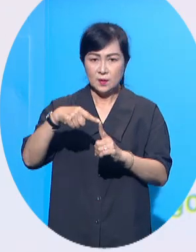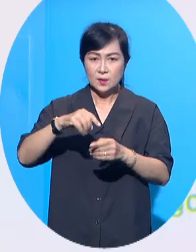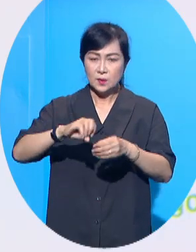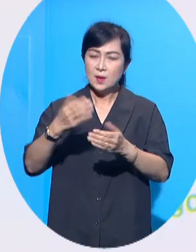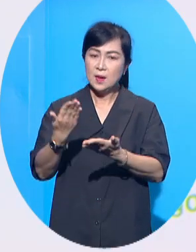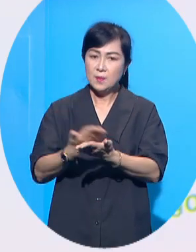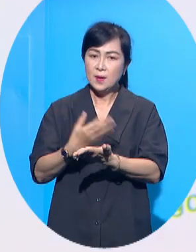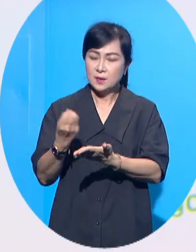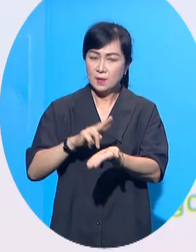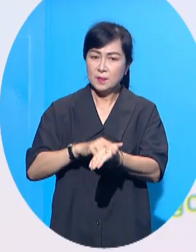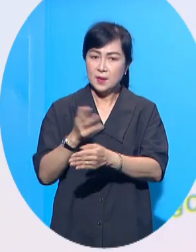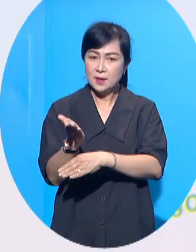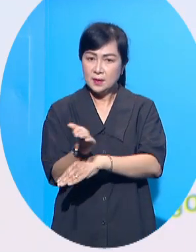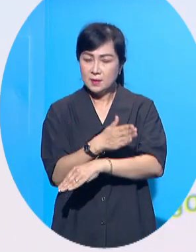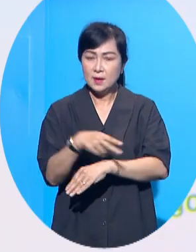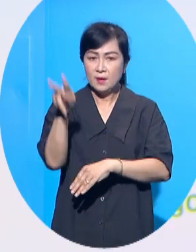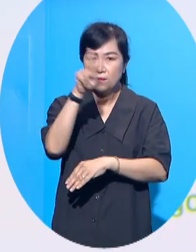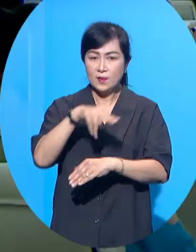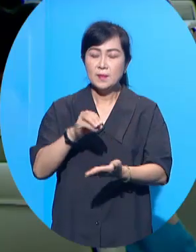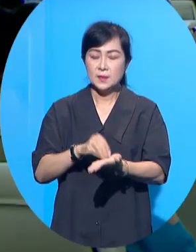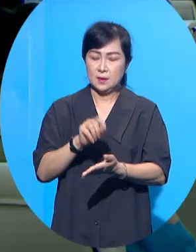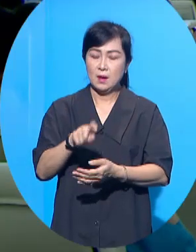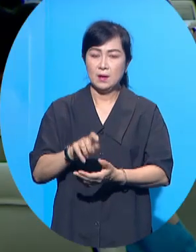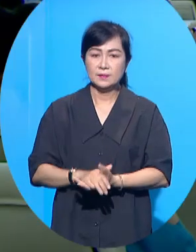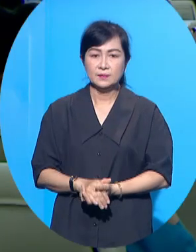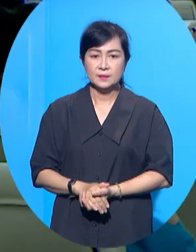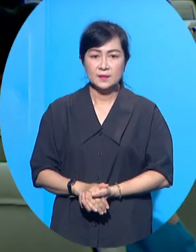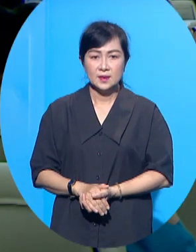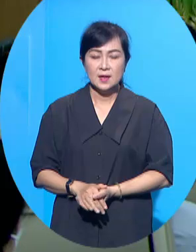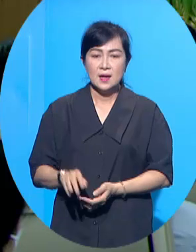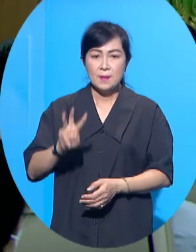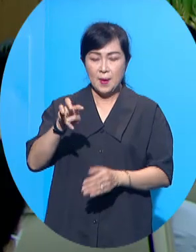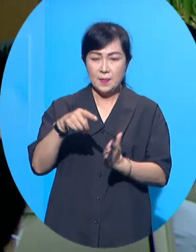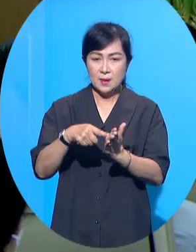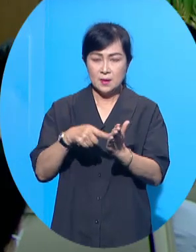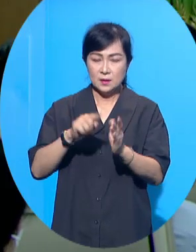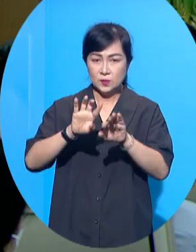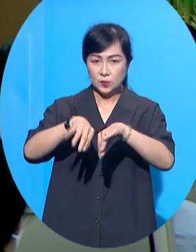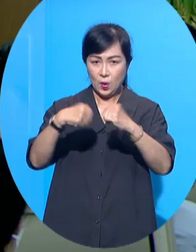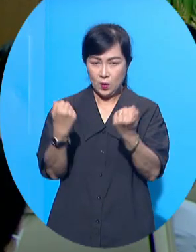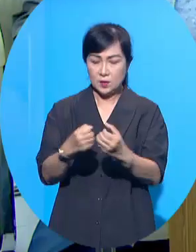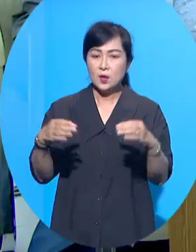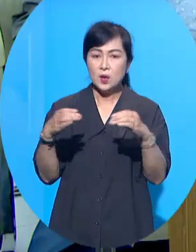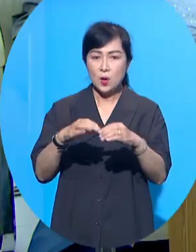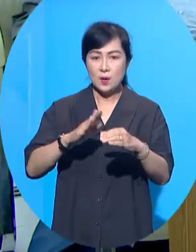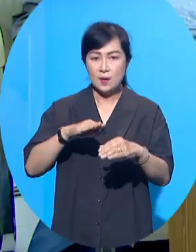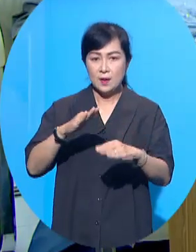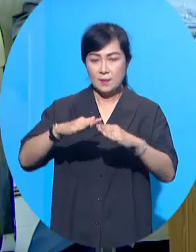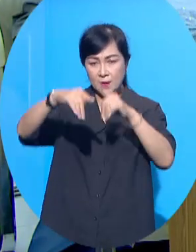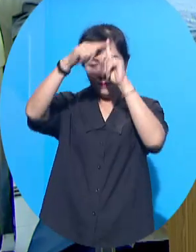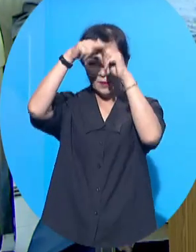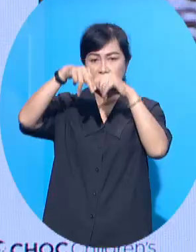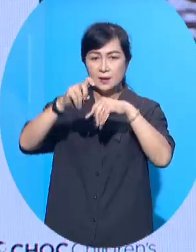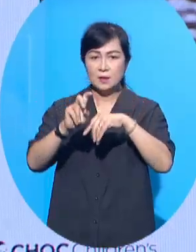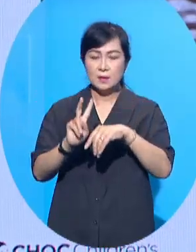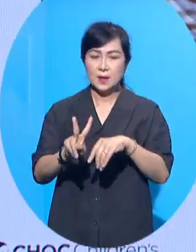một số bệnh mà trước đây Việt Nam chưa có. Trải qua hơn 30 lần tổ chức, Hội nghị Khoa học Kỹ thuật Bệnh viện Nhi đồng 2 là